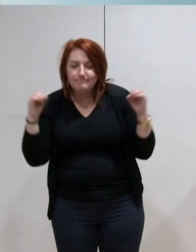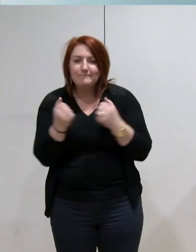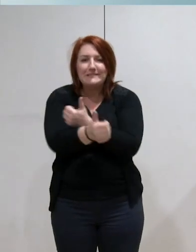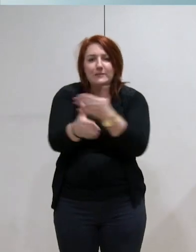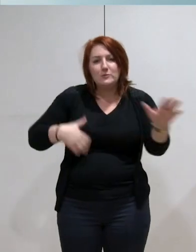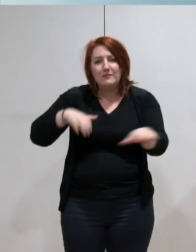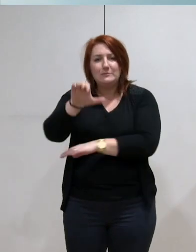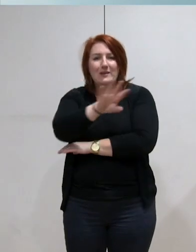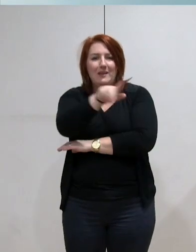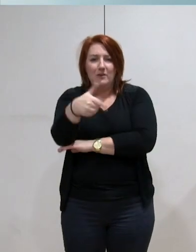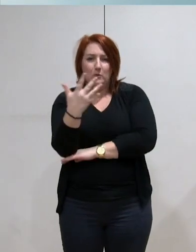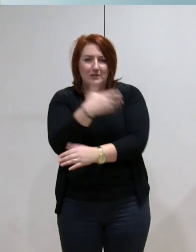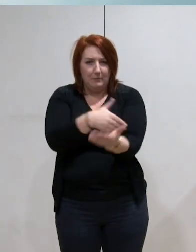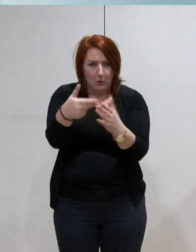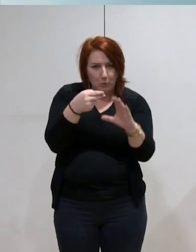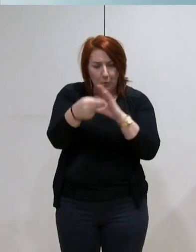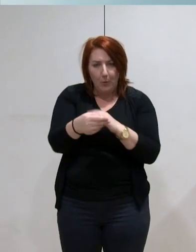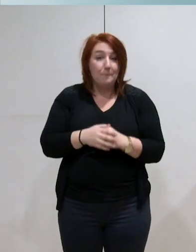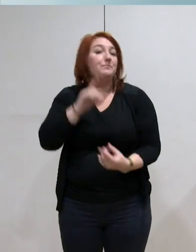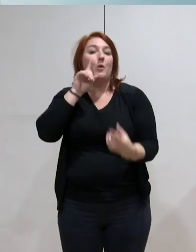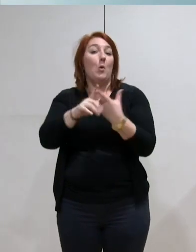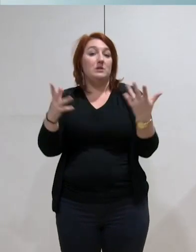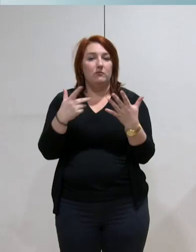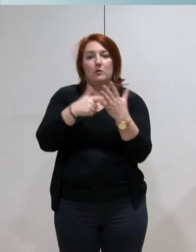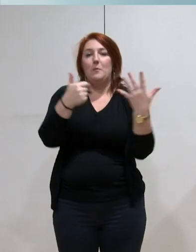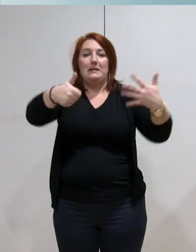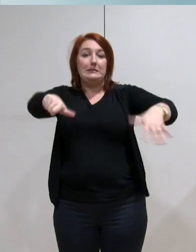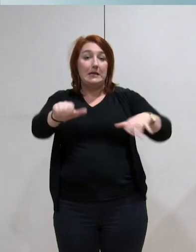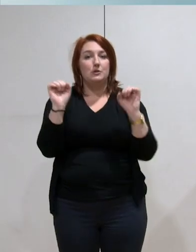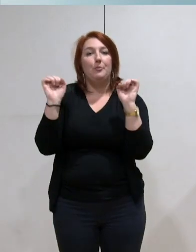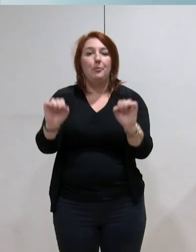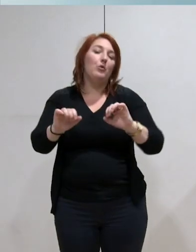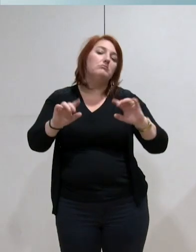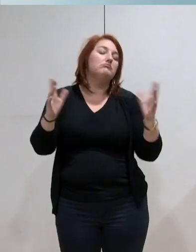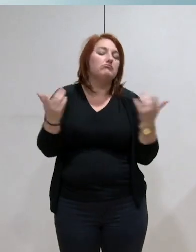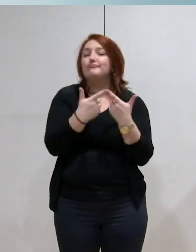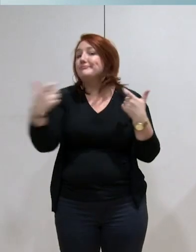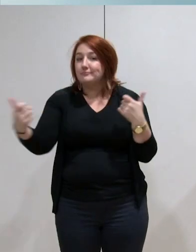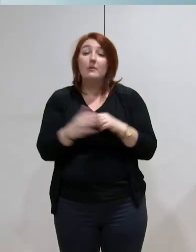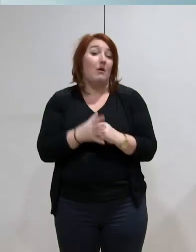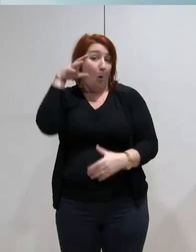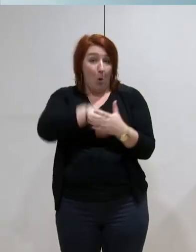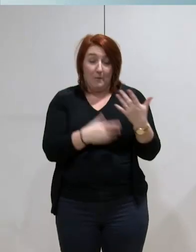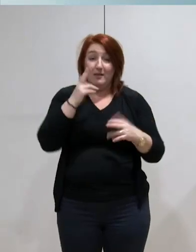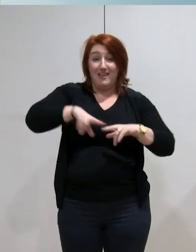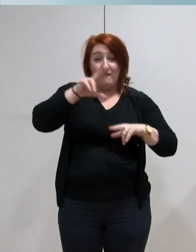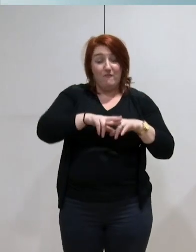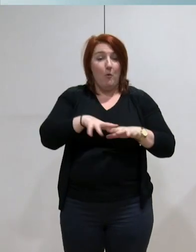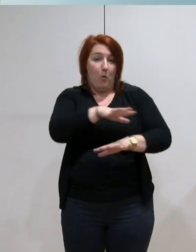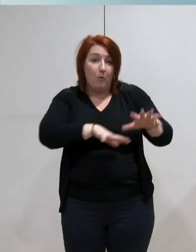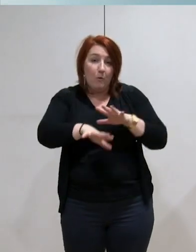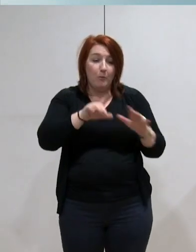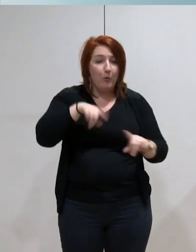4,5 5 million d'euros qui permettront en 2016 de réaliser entre autres les travaux d'aménagement de la future crèche rue